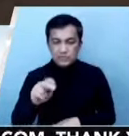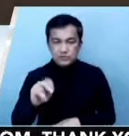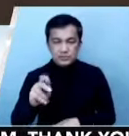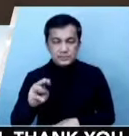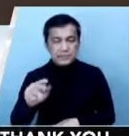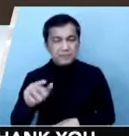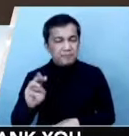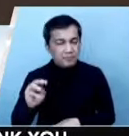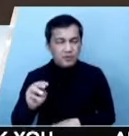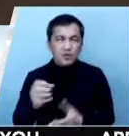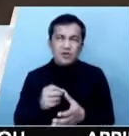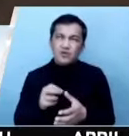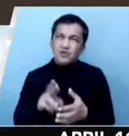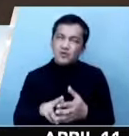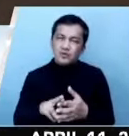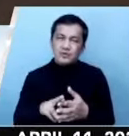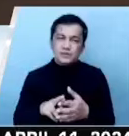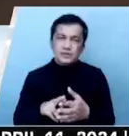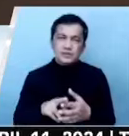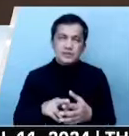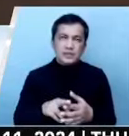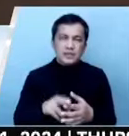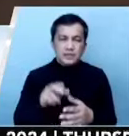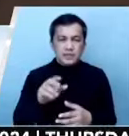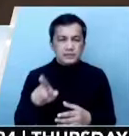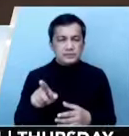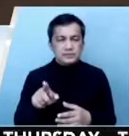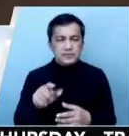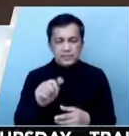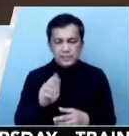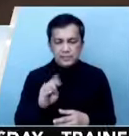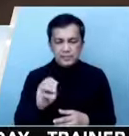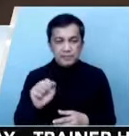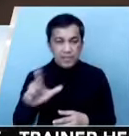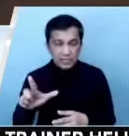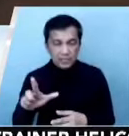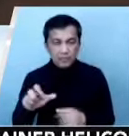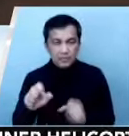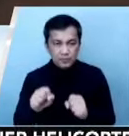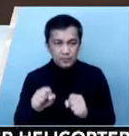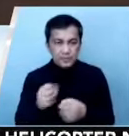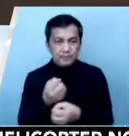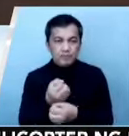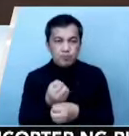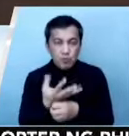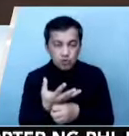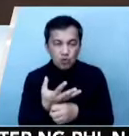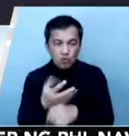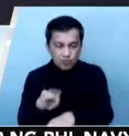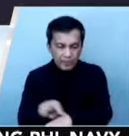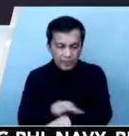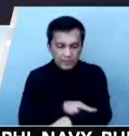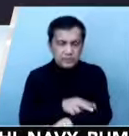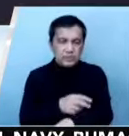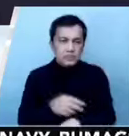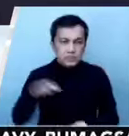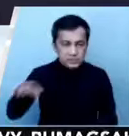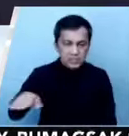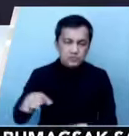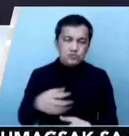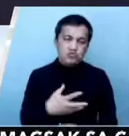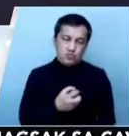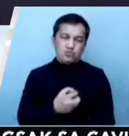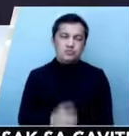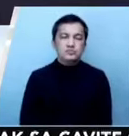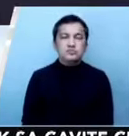or mga AV mal, pwedeng magdilate at pumutok. Yun yung childhood stroke. Sa